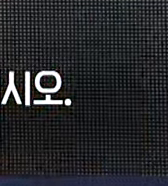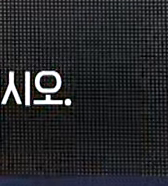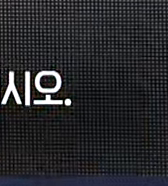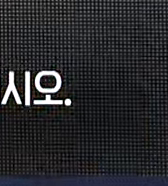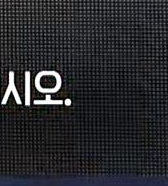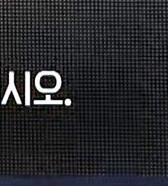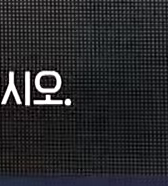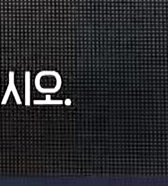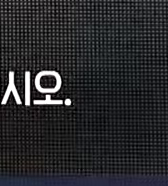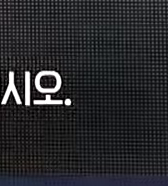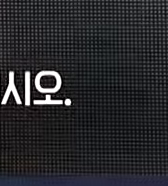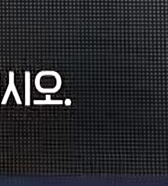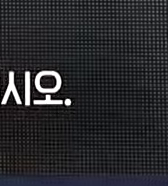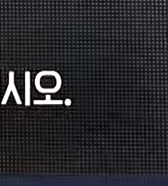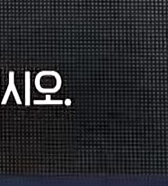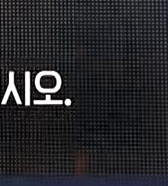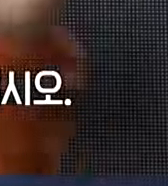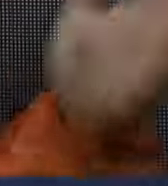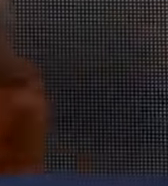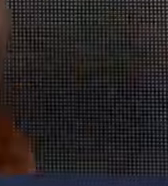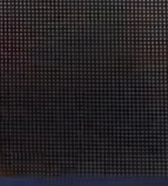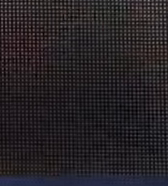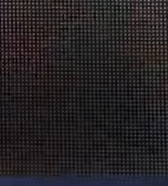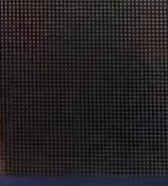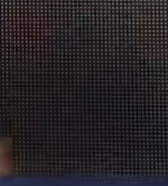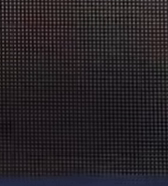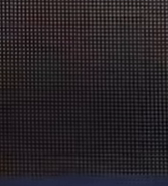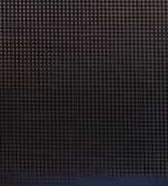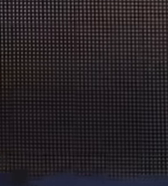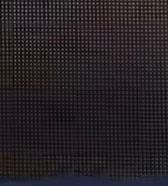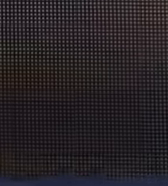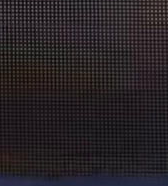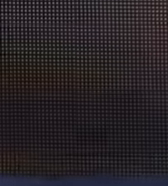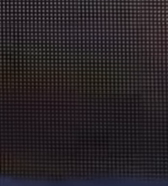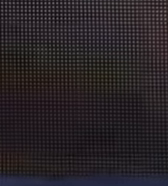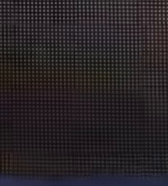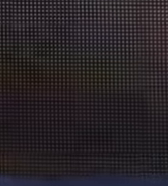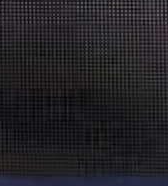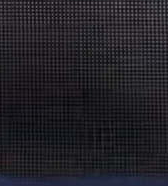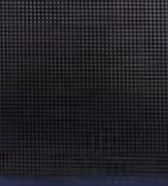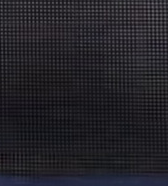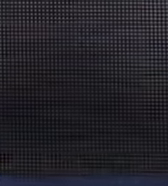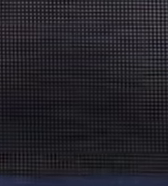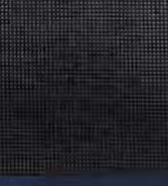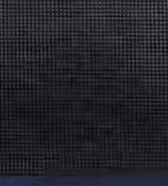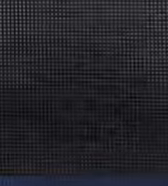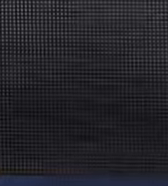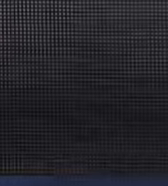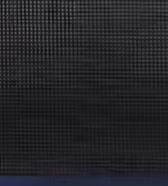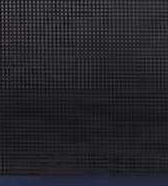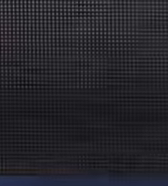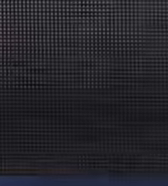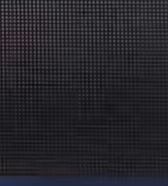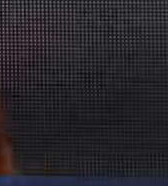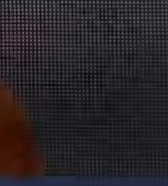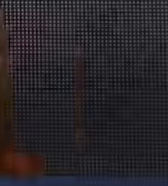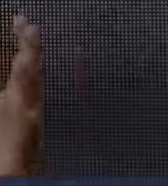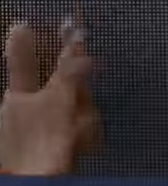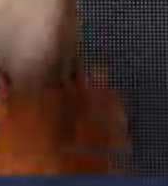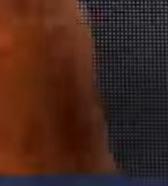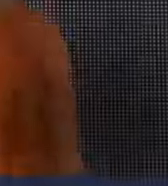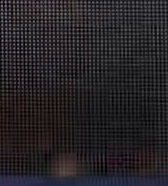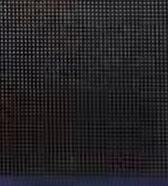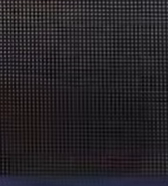달라고 꼭 좀 부탁드리겠습니다. 여러분, 저희가 괜히 48시간 무방 유세하고 그런 거 아닙니다. 제발